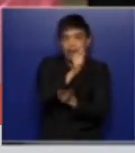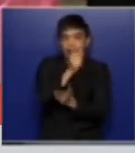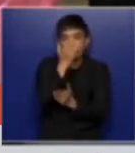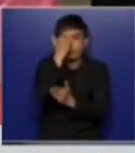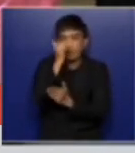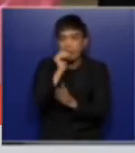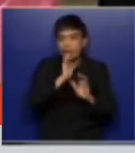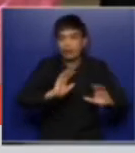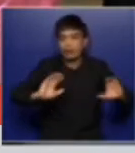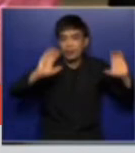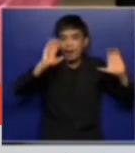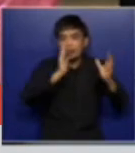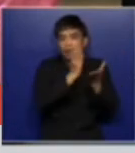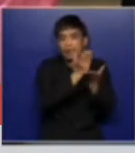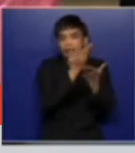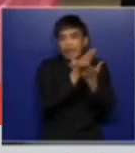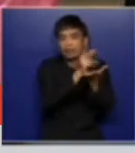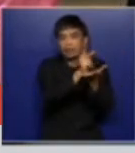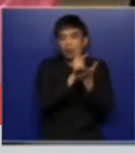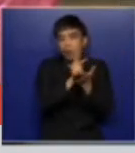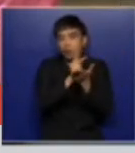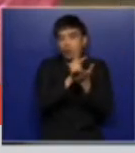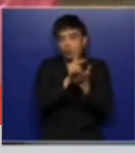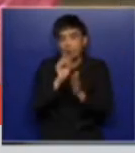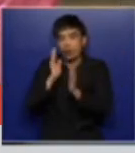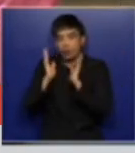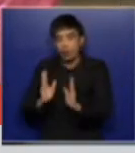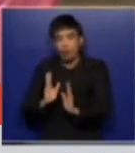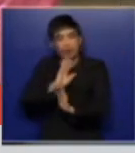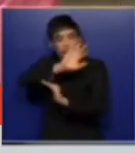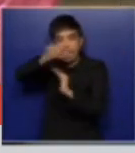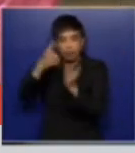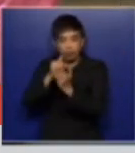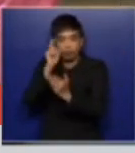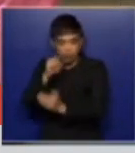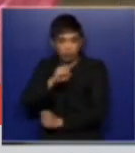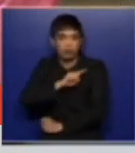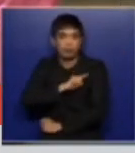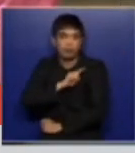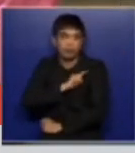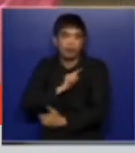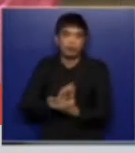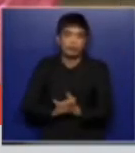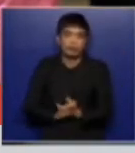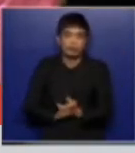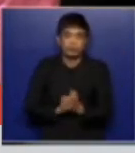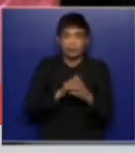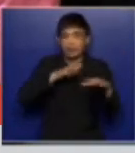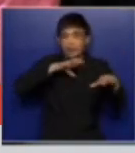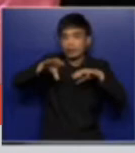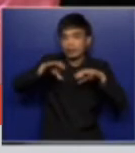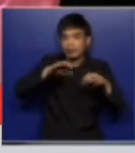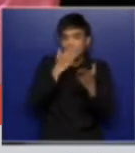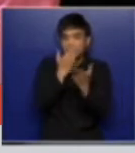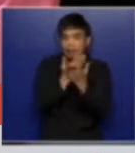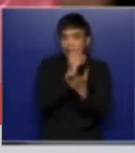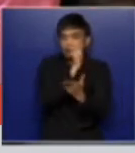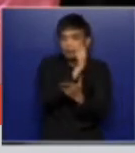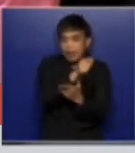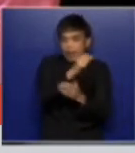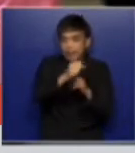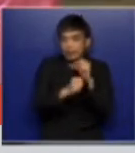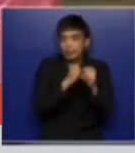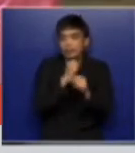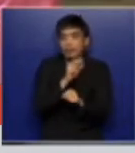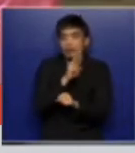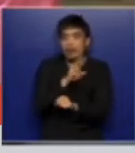นี้ได้สร้างขึ้นการจัดทำงบประมาณรายจ่ายประจำปี2554ครั้งนี้ท่